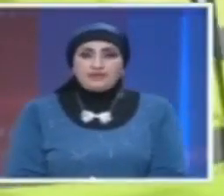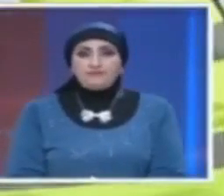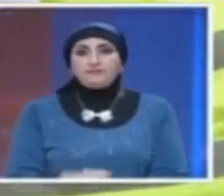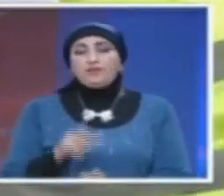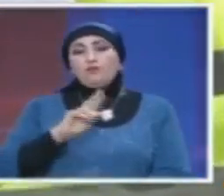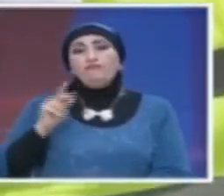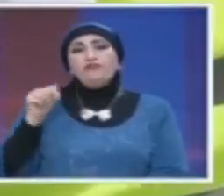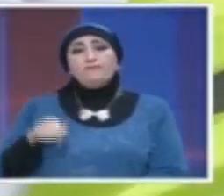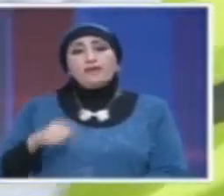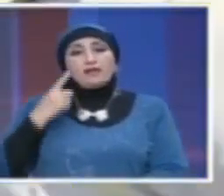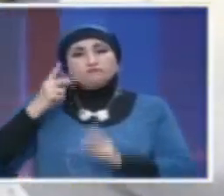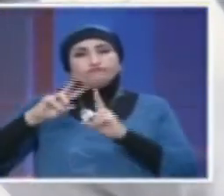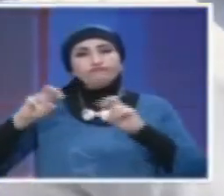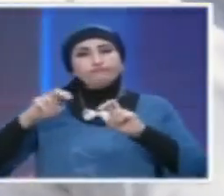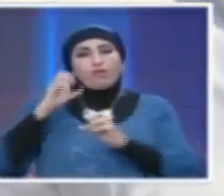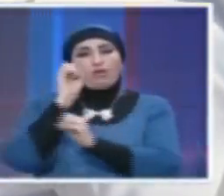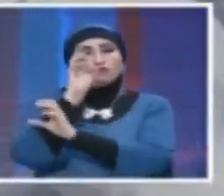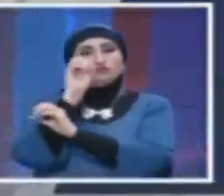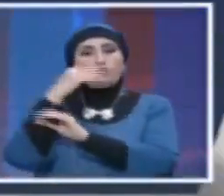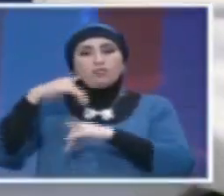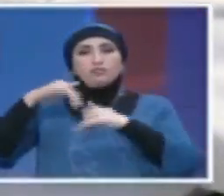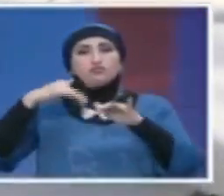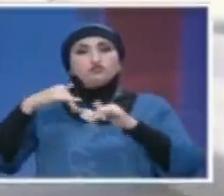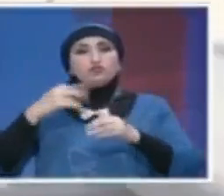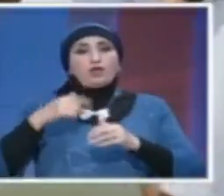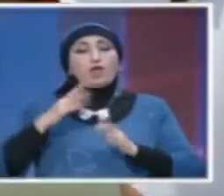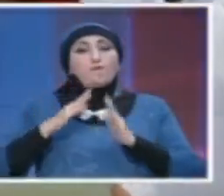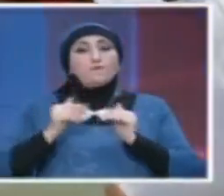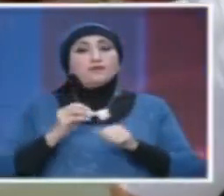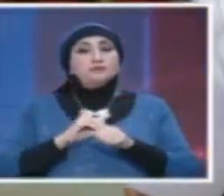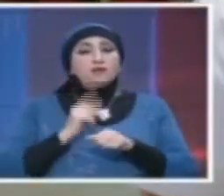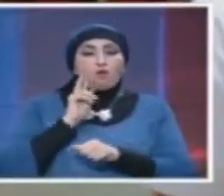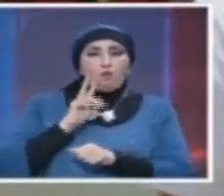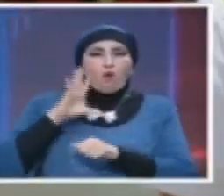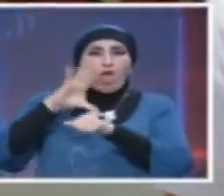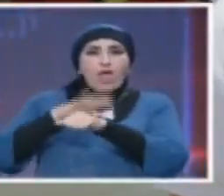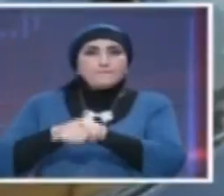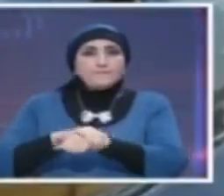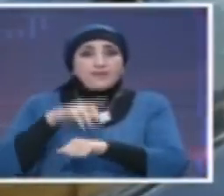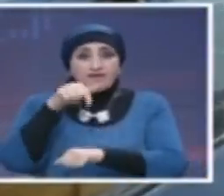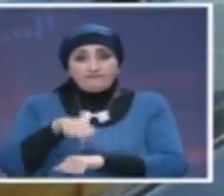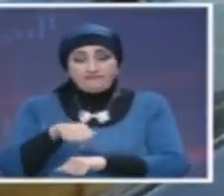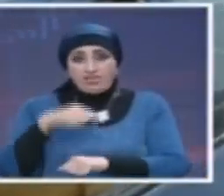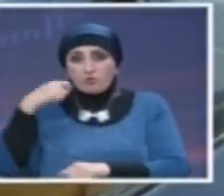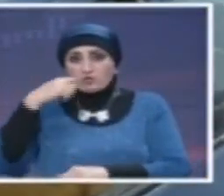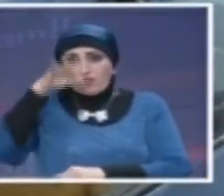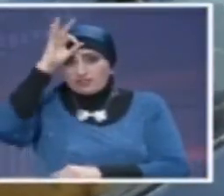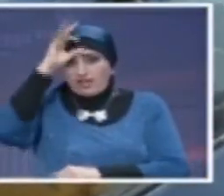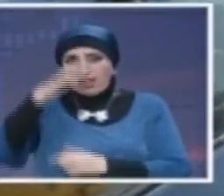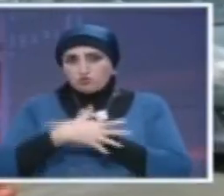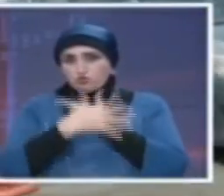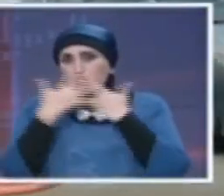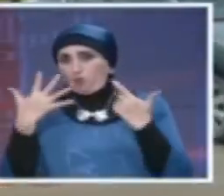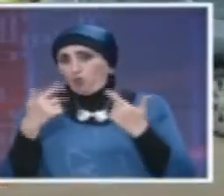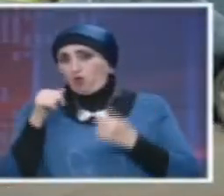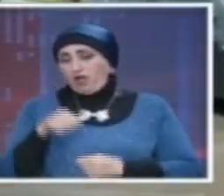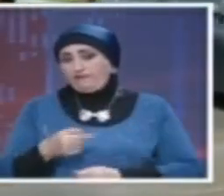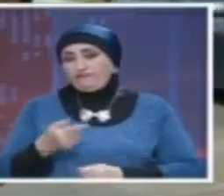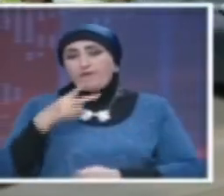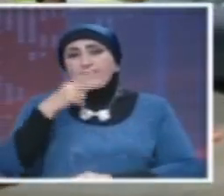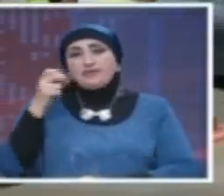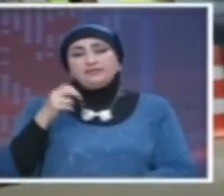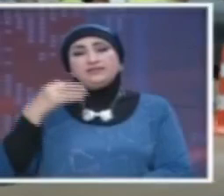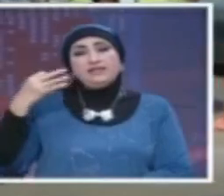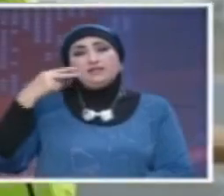وفي مجال تحقيق الانضباط المروري في الشارع المصري، ضبطت أجهزة وزارة الداخلية خلال أسبوع